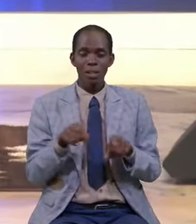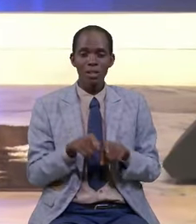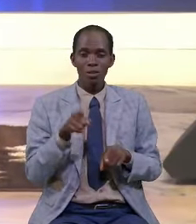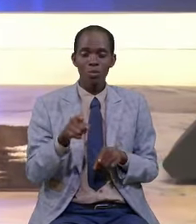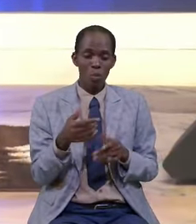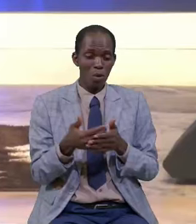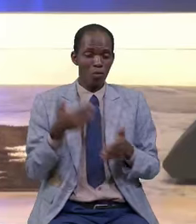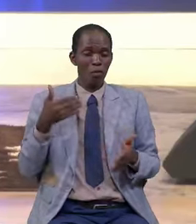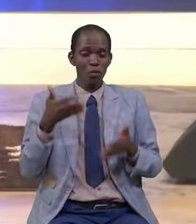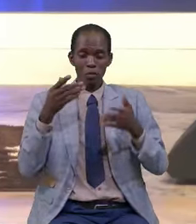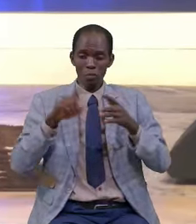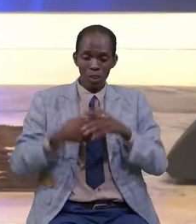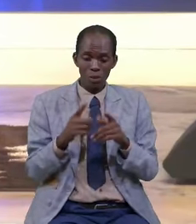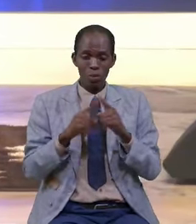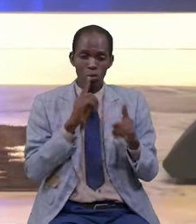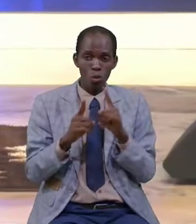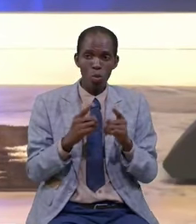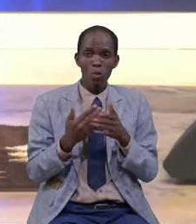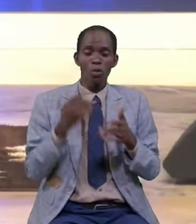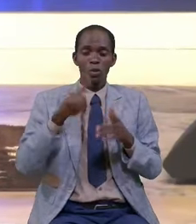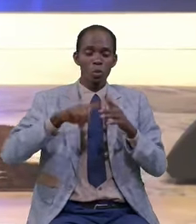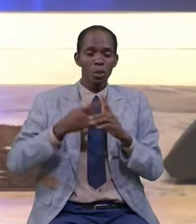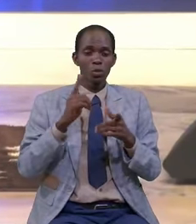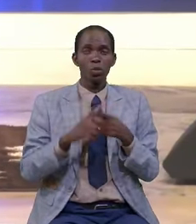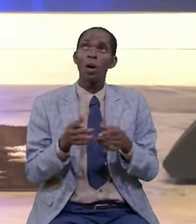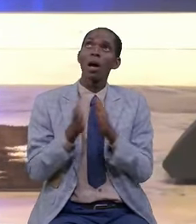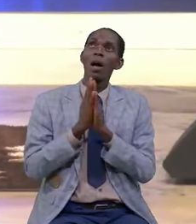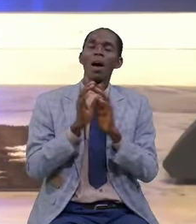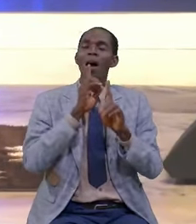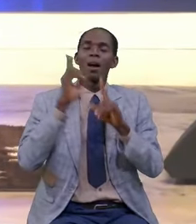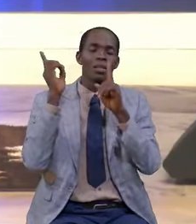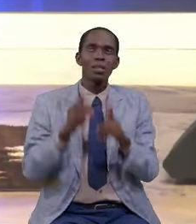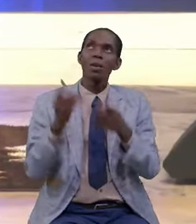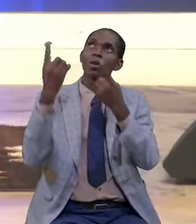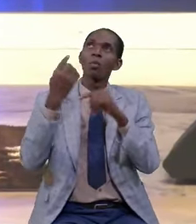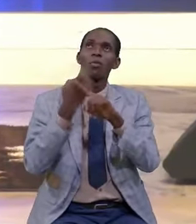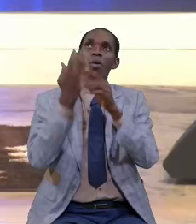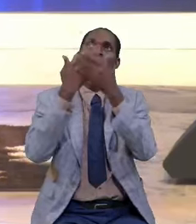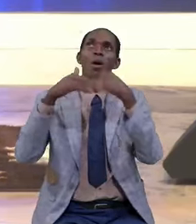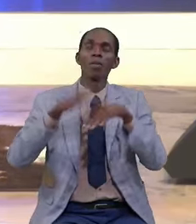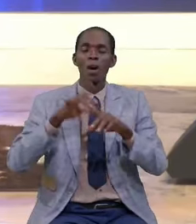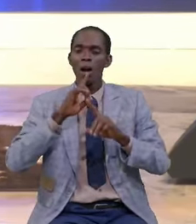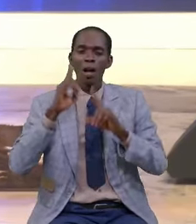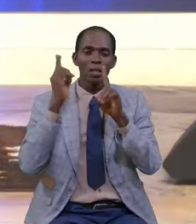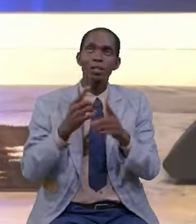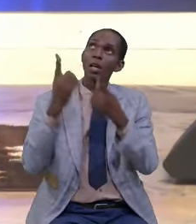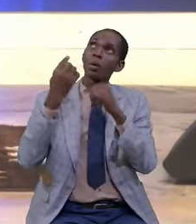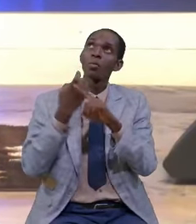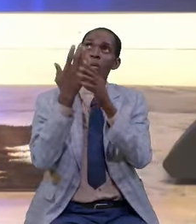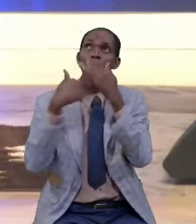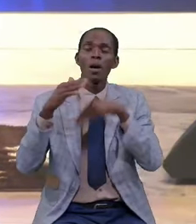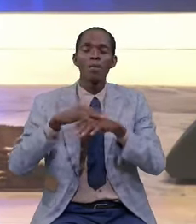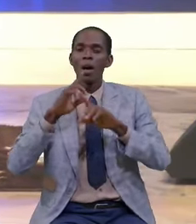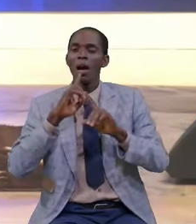Avant que vous le cessiez, avant que tu ne cesses, la réponse viendra du ciel. La réponse viendra du ciel. La